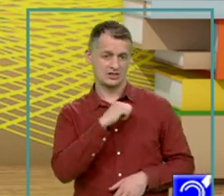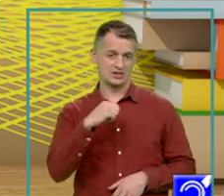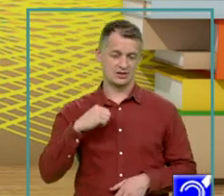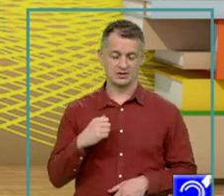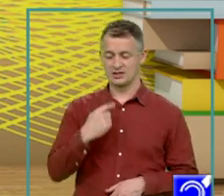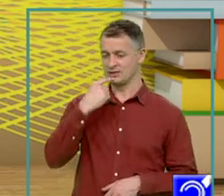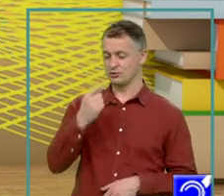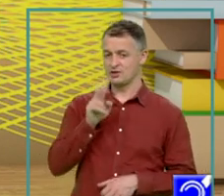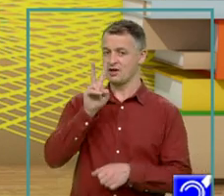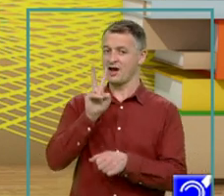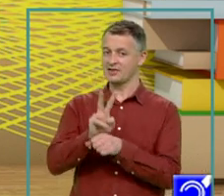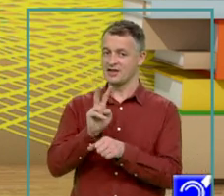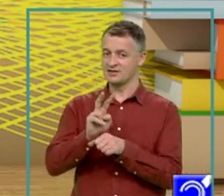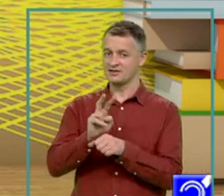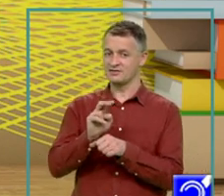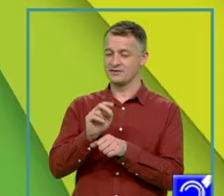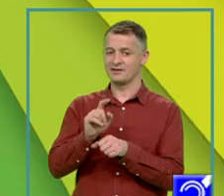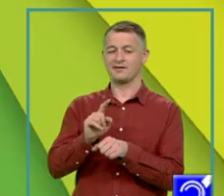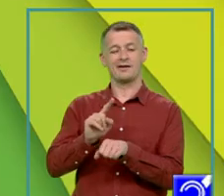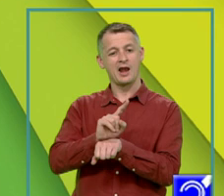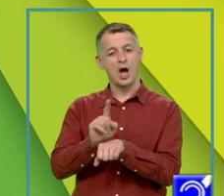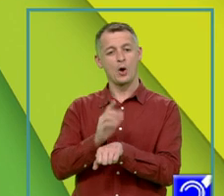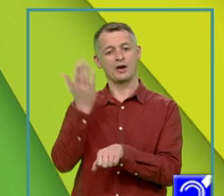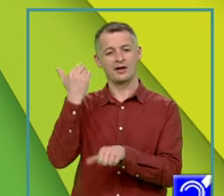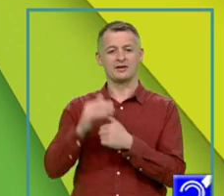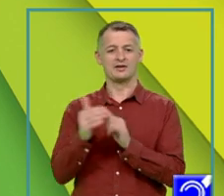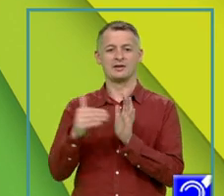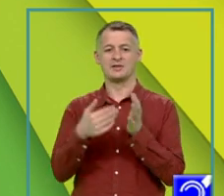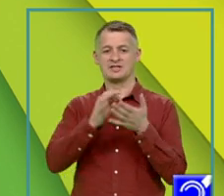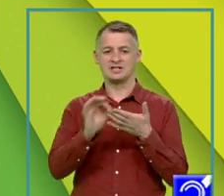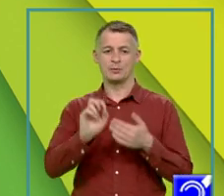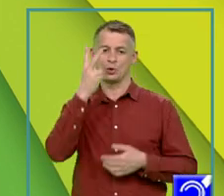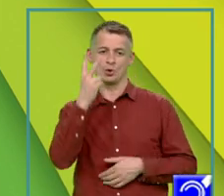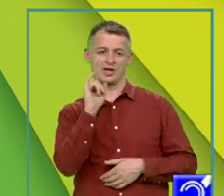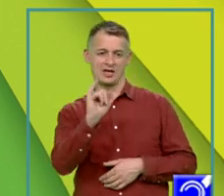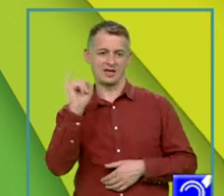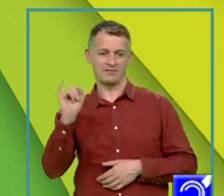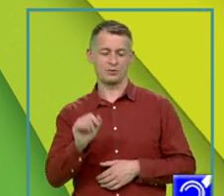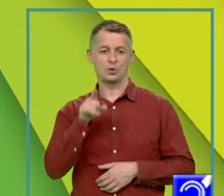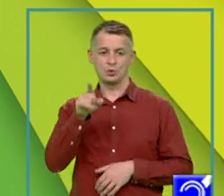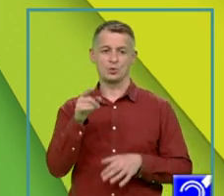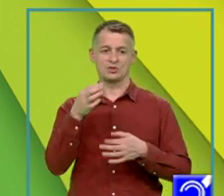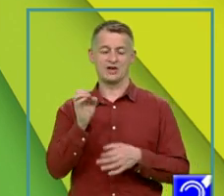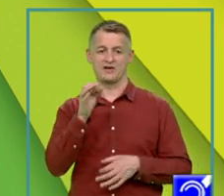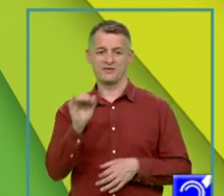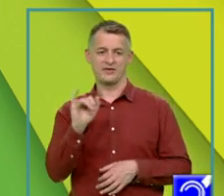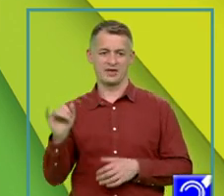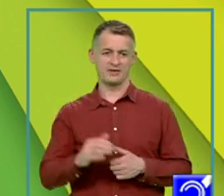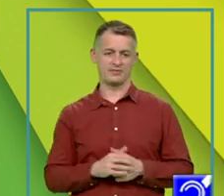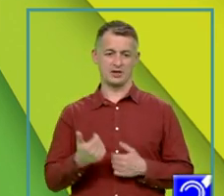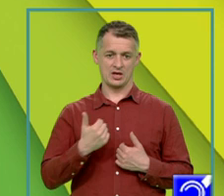va trebui să Atenție la ora anterioară că în asemenea situații trebuie să scriem cu doi e Da tu să fii eu să